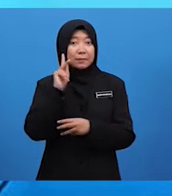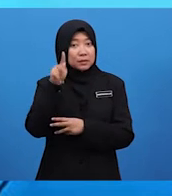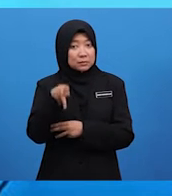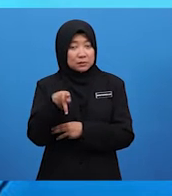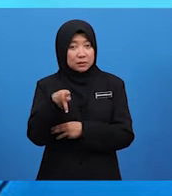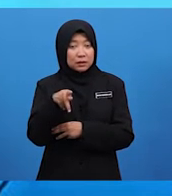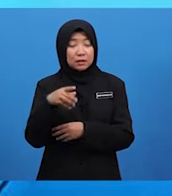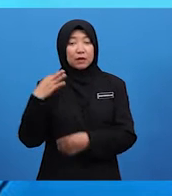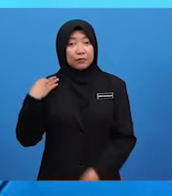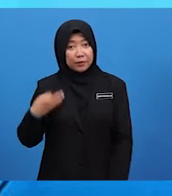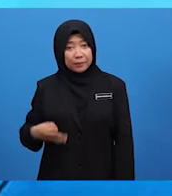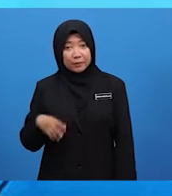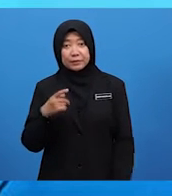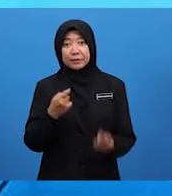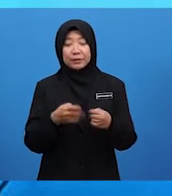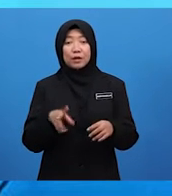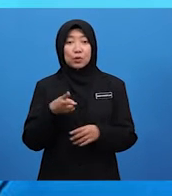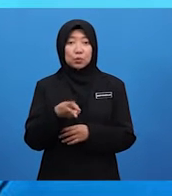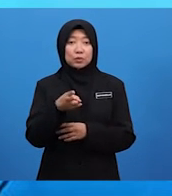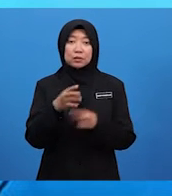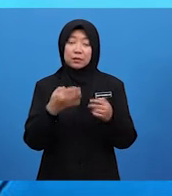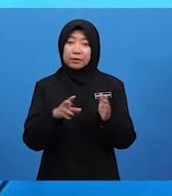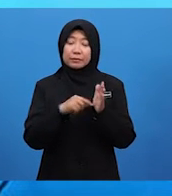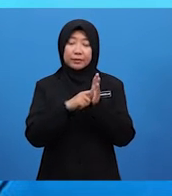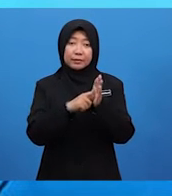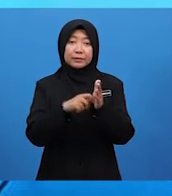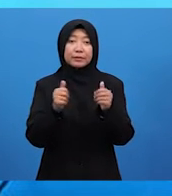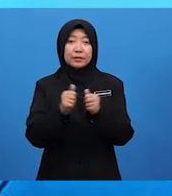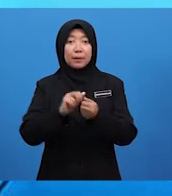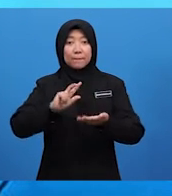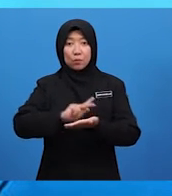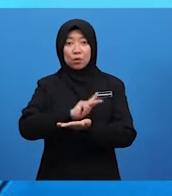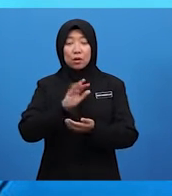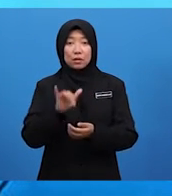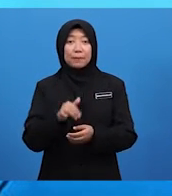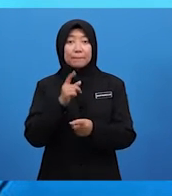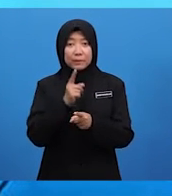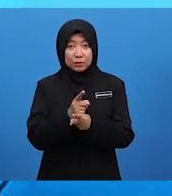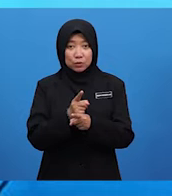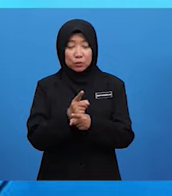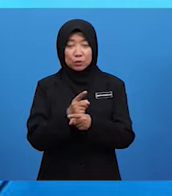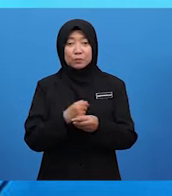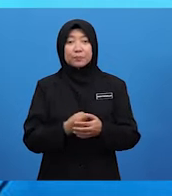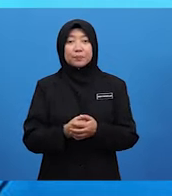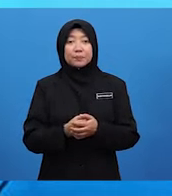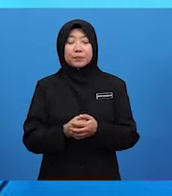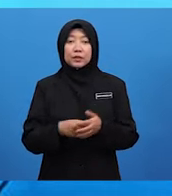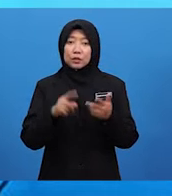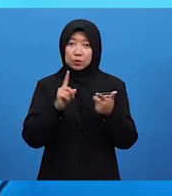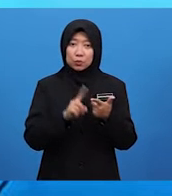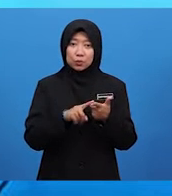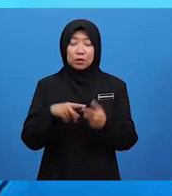pastikan fabrik yang telah digunting telah ditanda dengan tanda pola yang betul. Kedua, fabrik